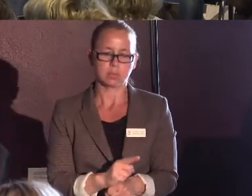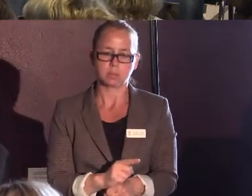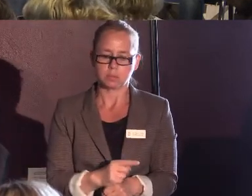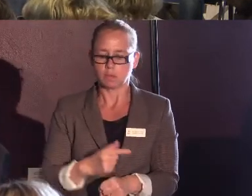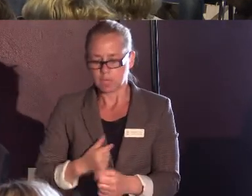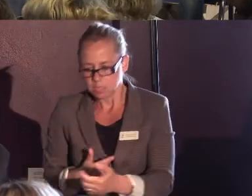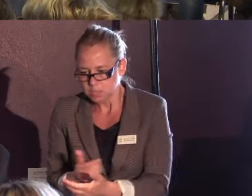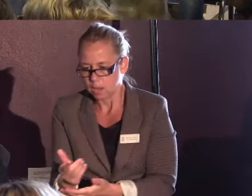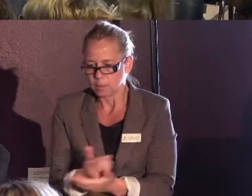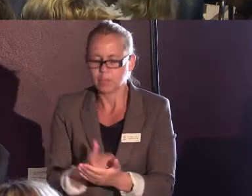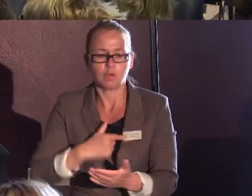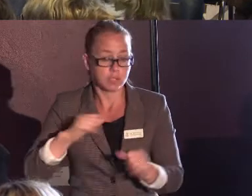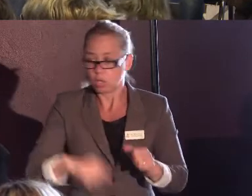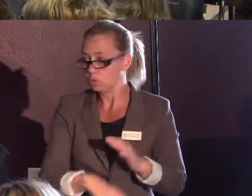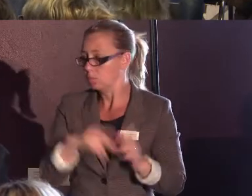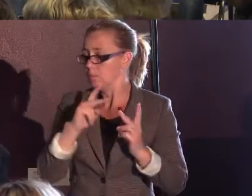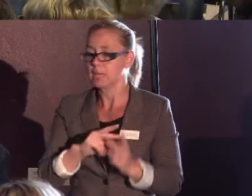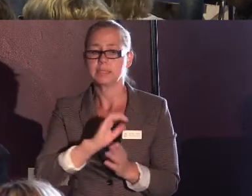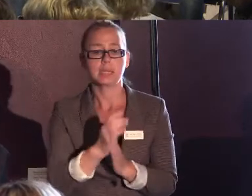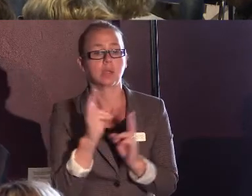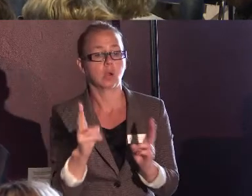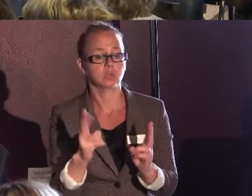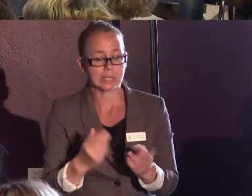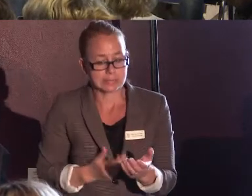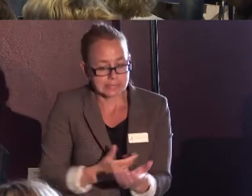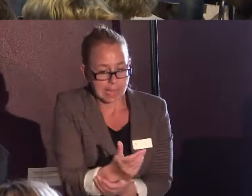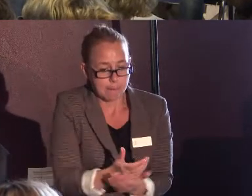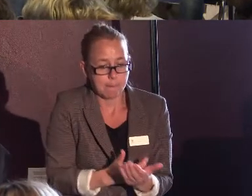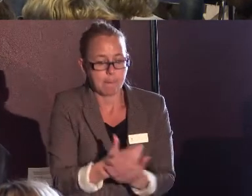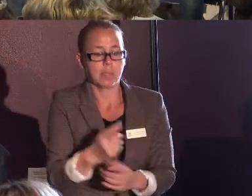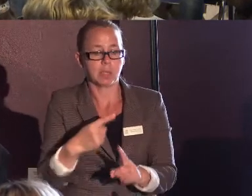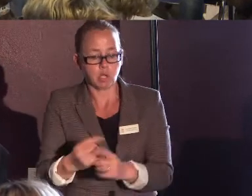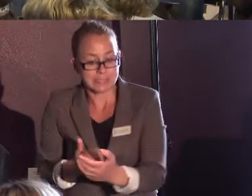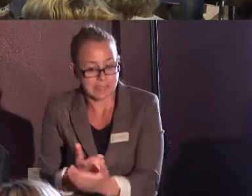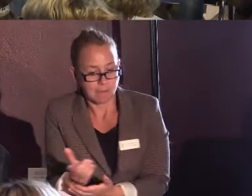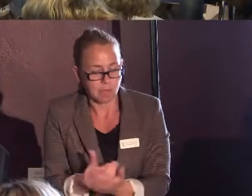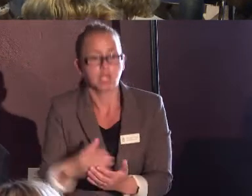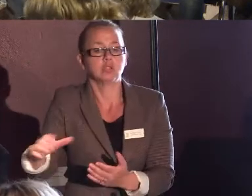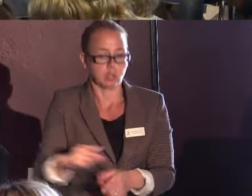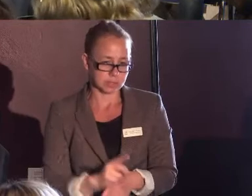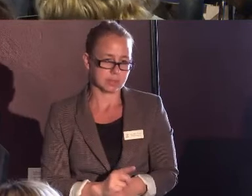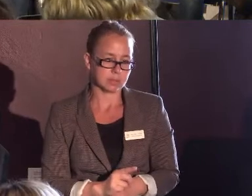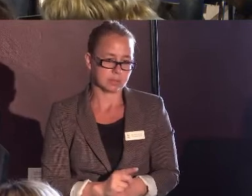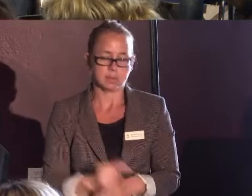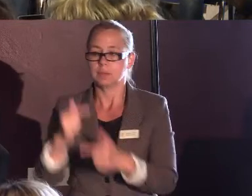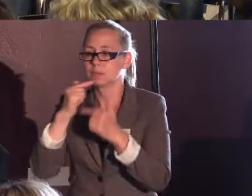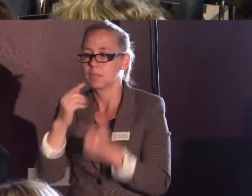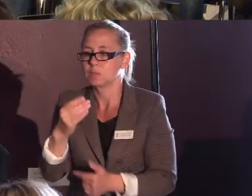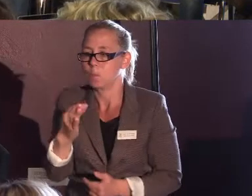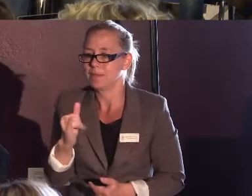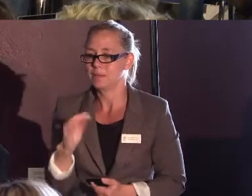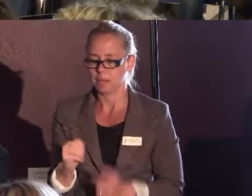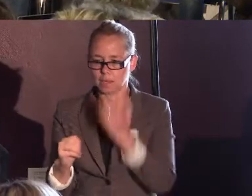att samarbete, och det kommer vi kanske komma tillbaka till, samarbete och samverkan tar tid. Tack Sofie. Jag har en